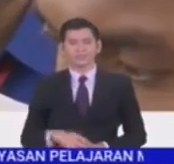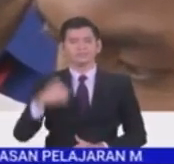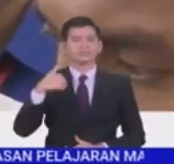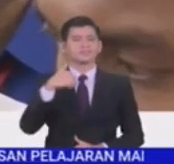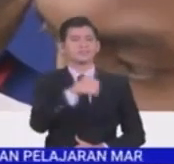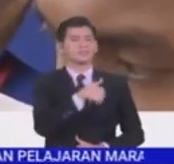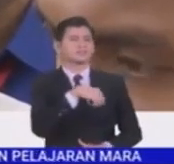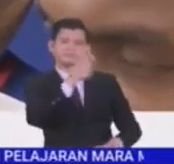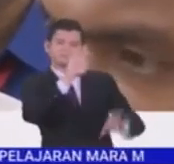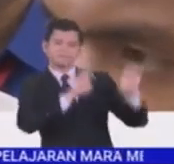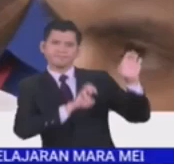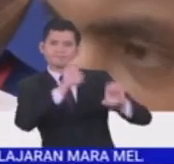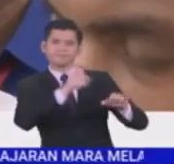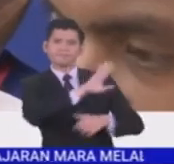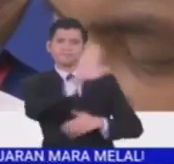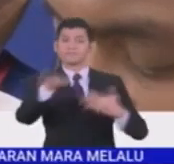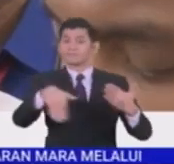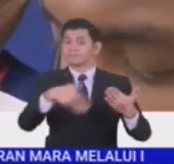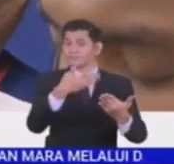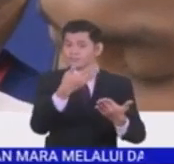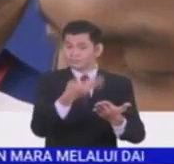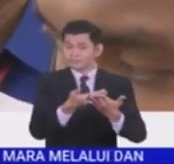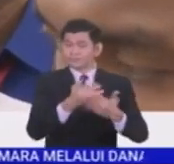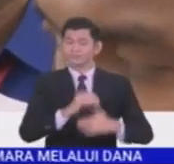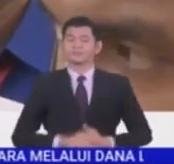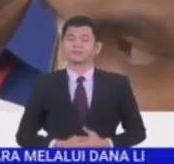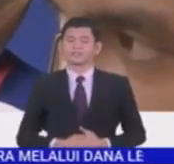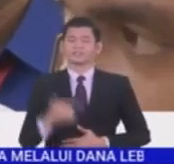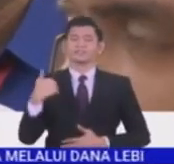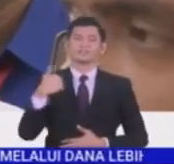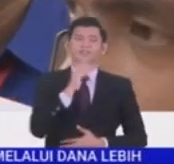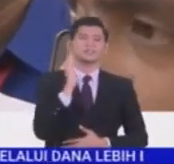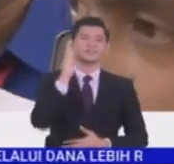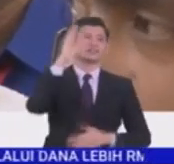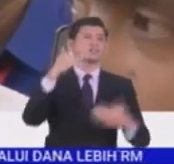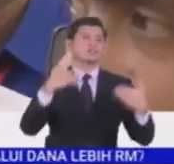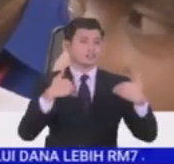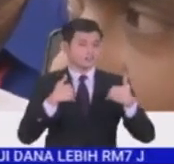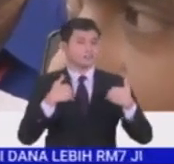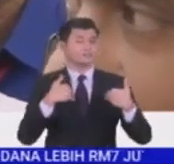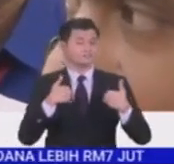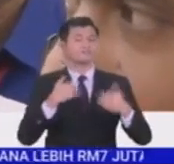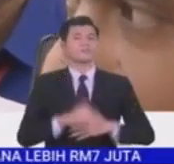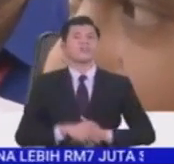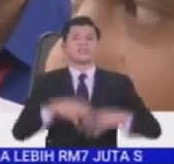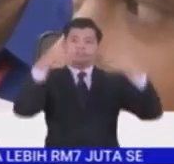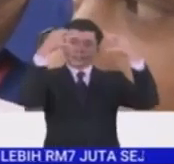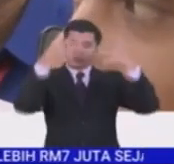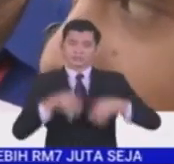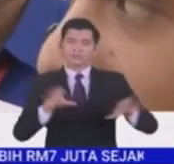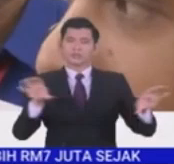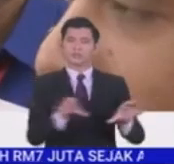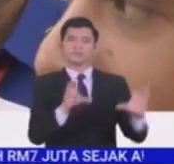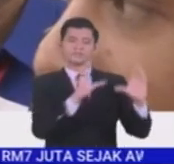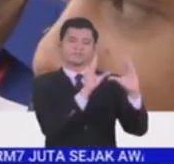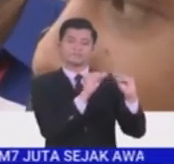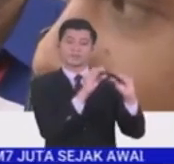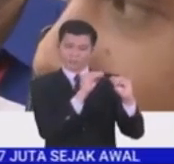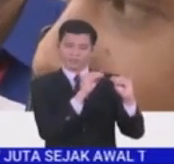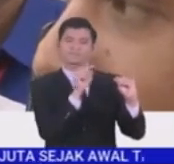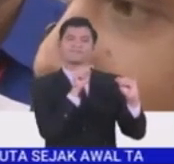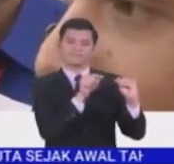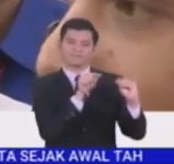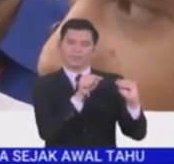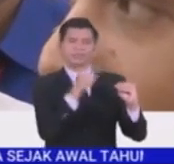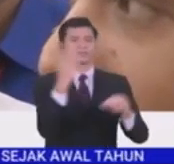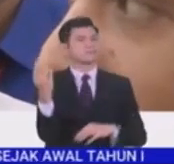Kita pertimbangkan semua sekali dan kita akan mengadakan keputusan dibuat secara musyawarah lah.